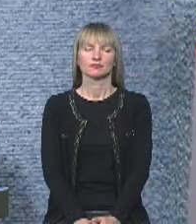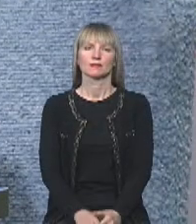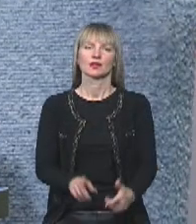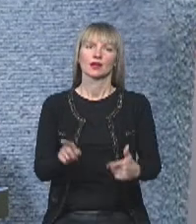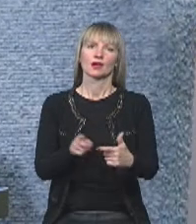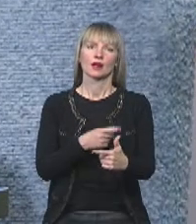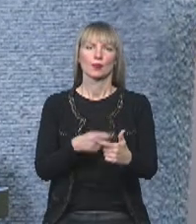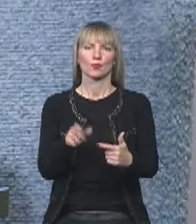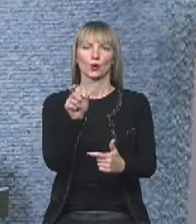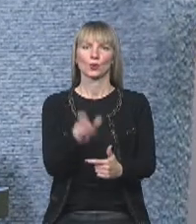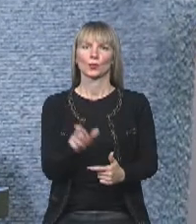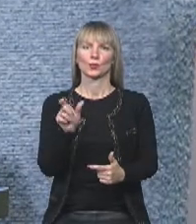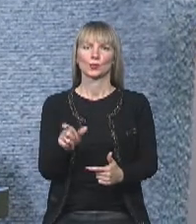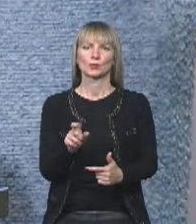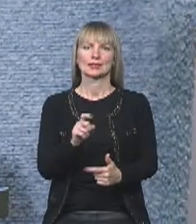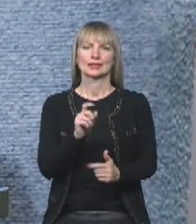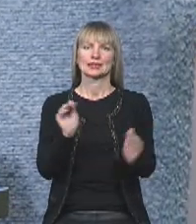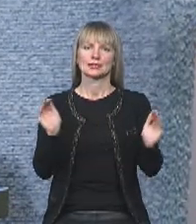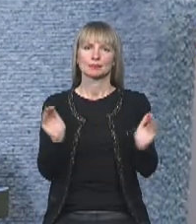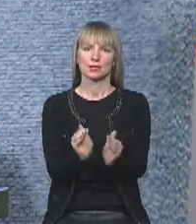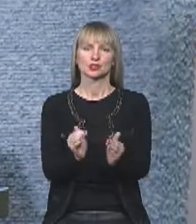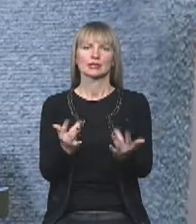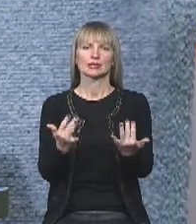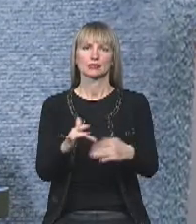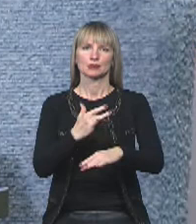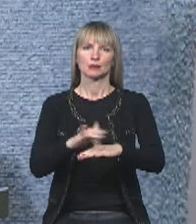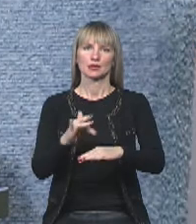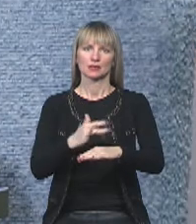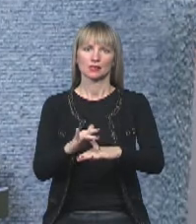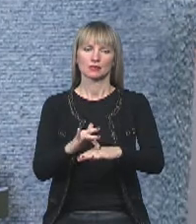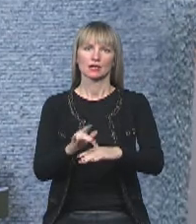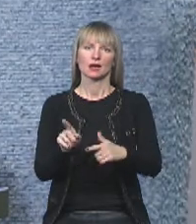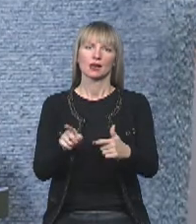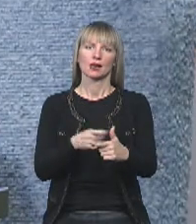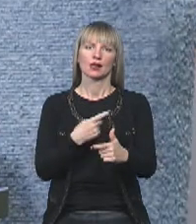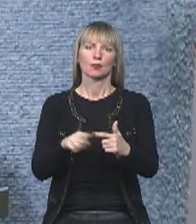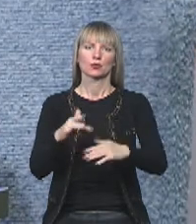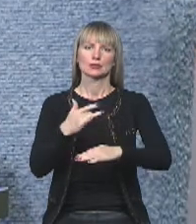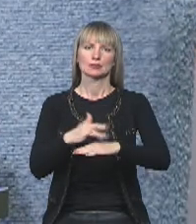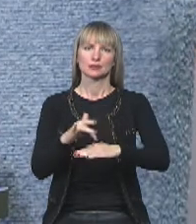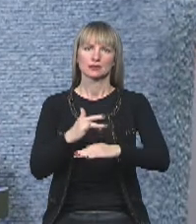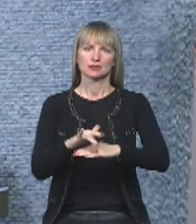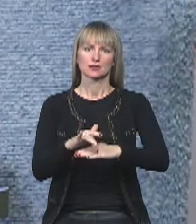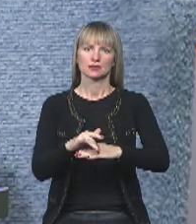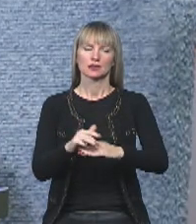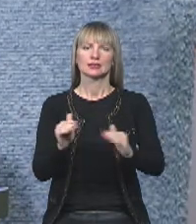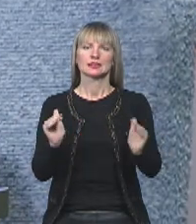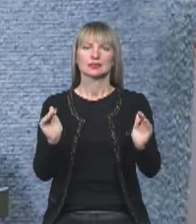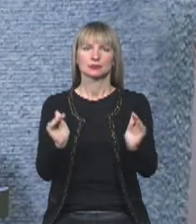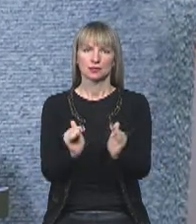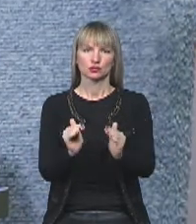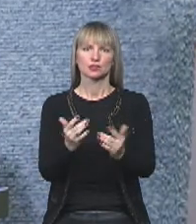Або люди зменшать кількість сміття, або сміття